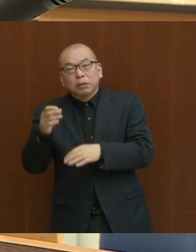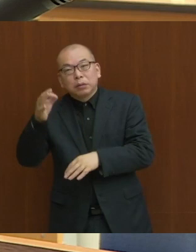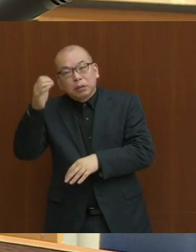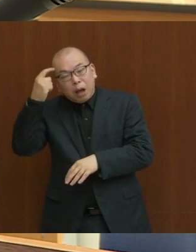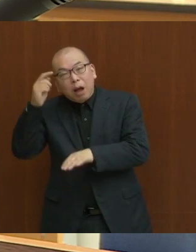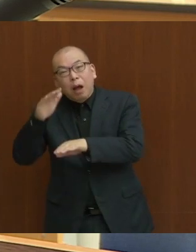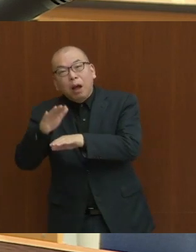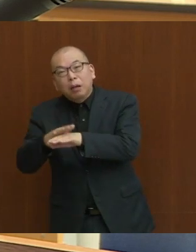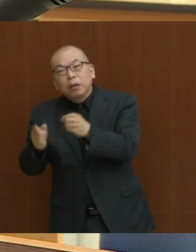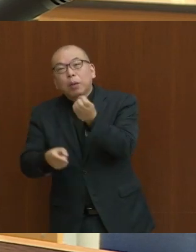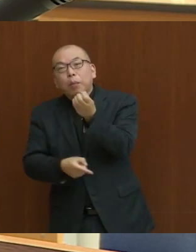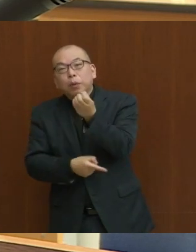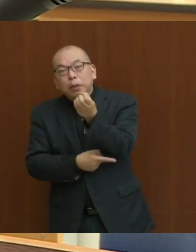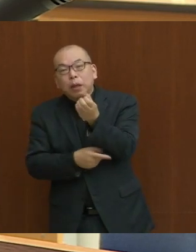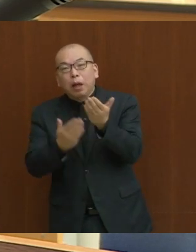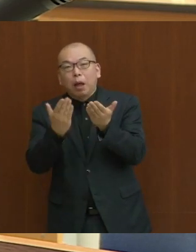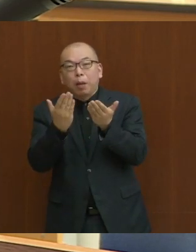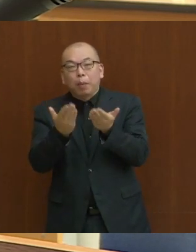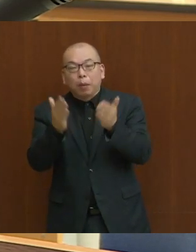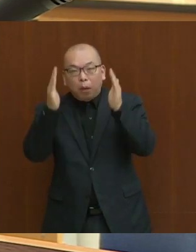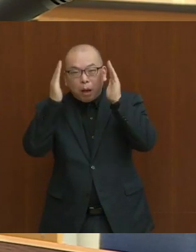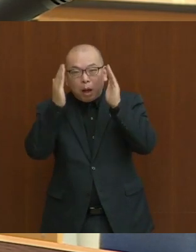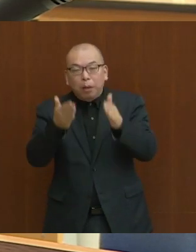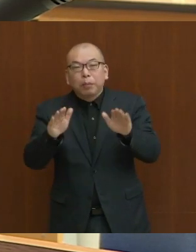と勉学に励むことができました。